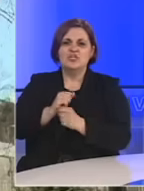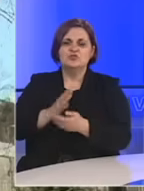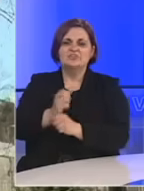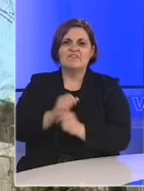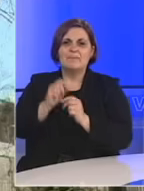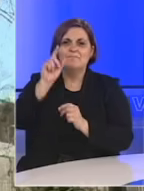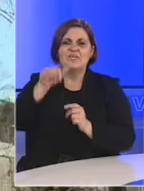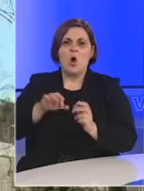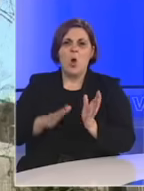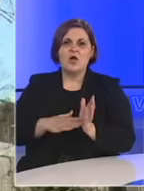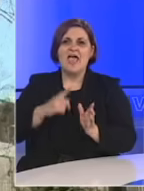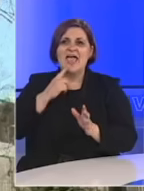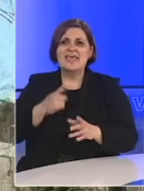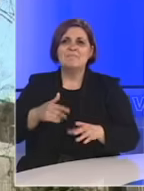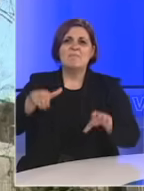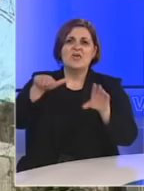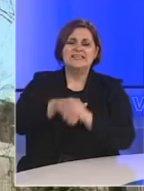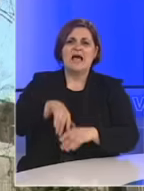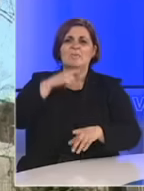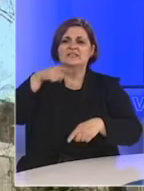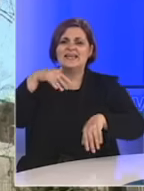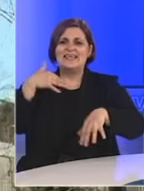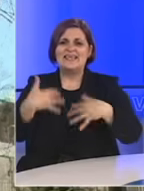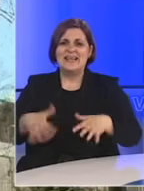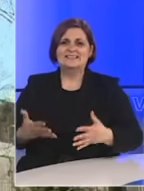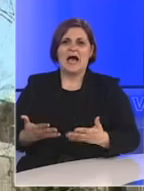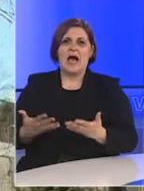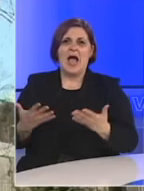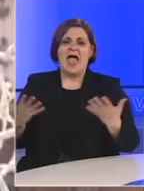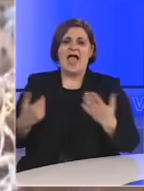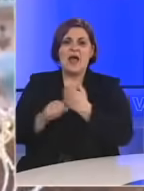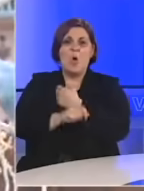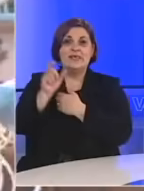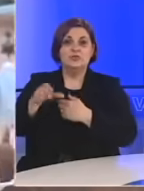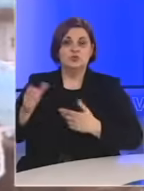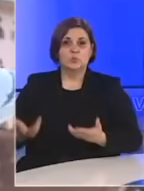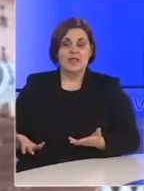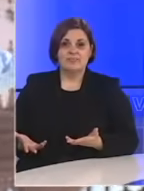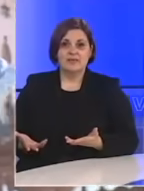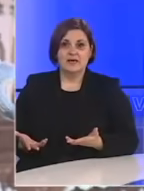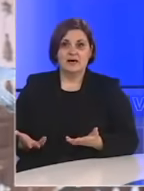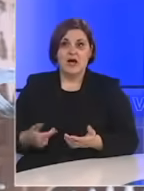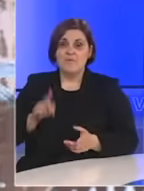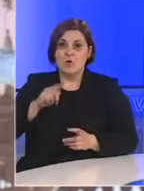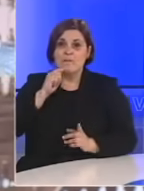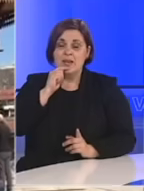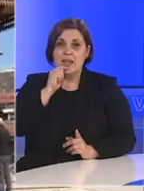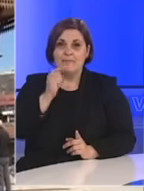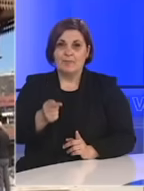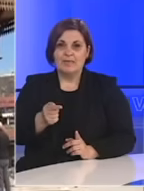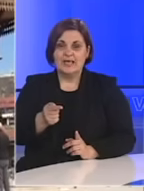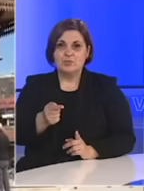da okupljamo i zaposlene i nezaposlene kao i studente. Moram napomenuti